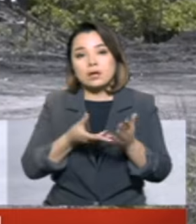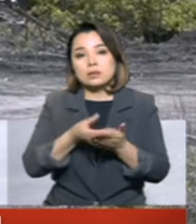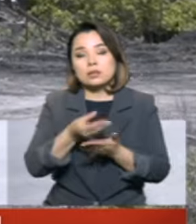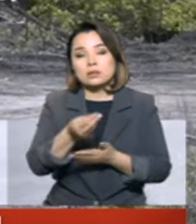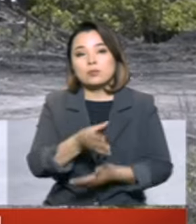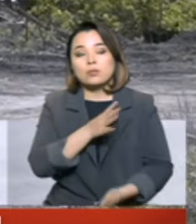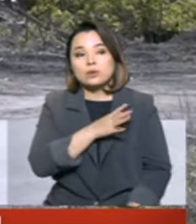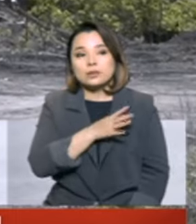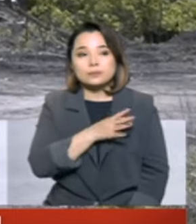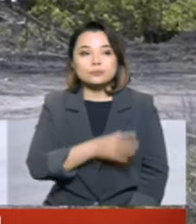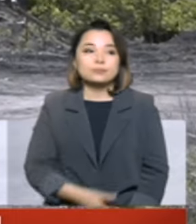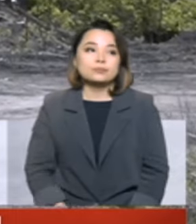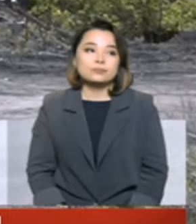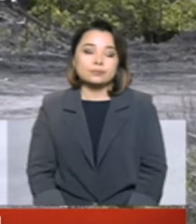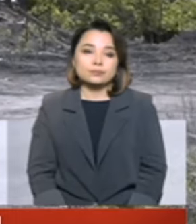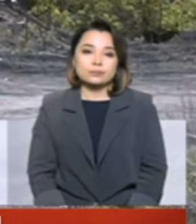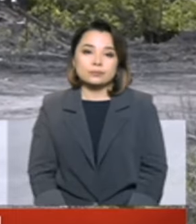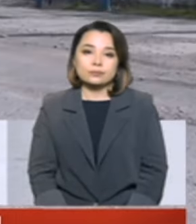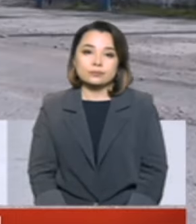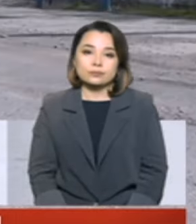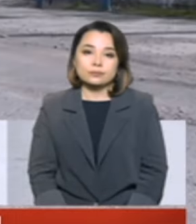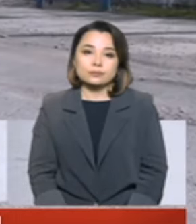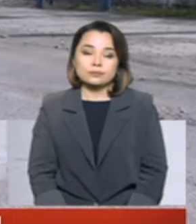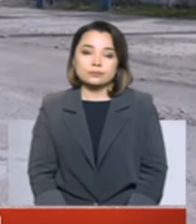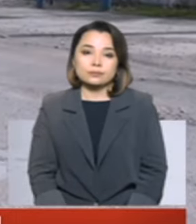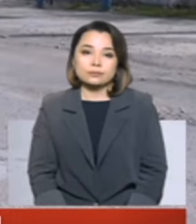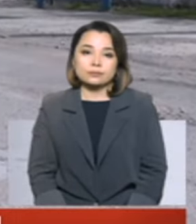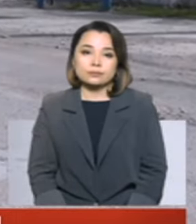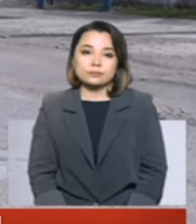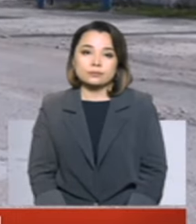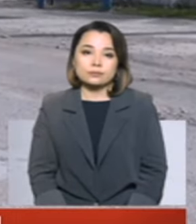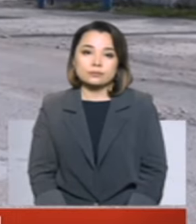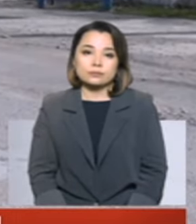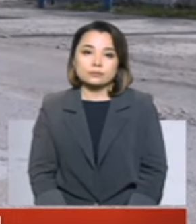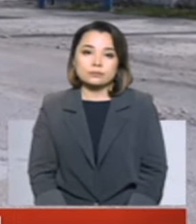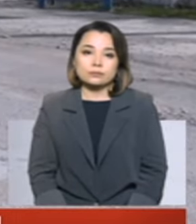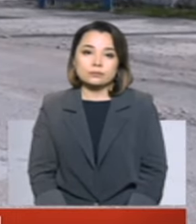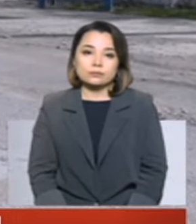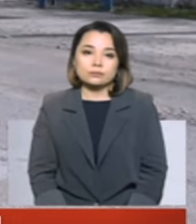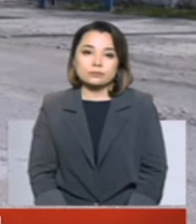төленді. Ұмсындық Наурызбаева, Данияр Жұмағұлов, Қазақстан ұлттық арнасы, Ақмола облысы.